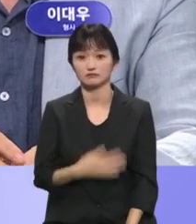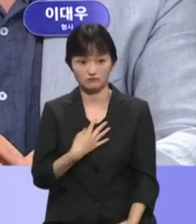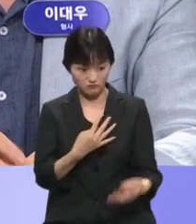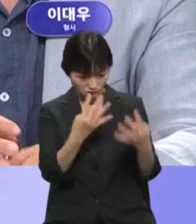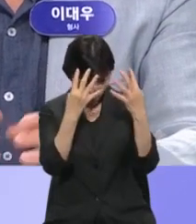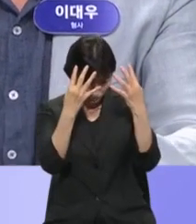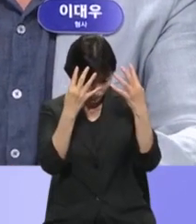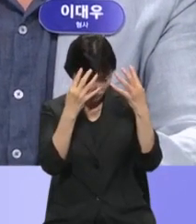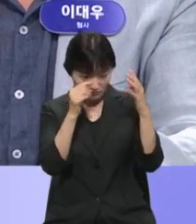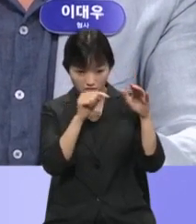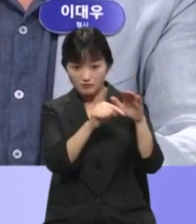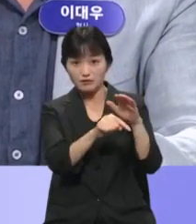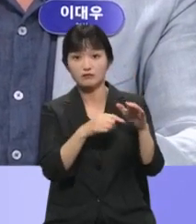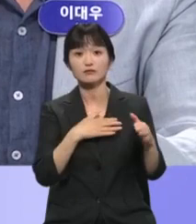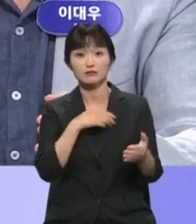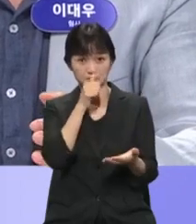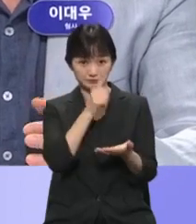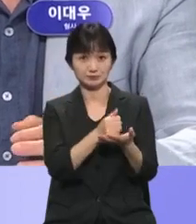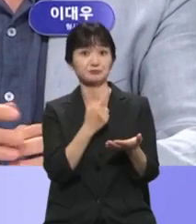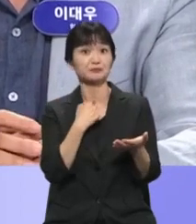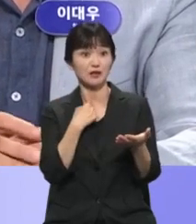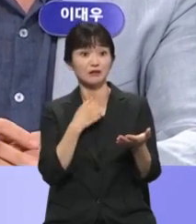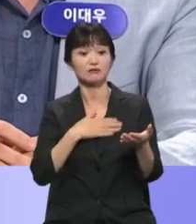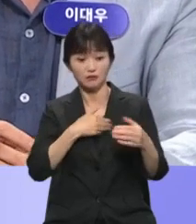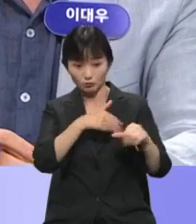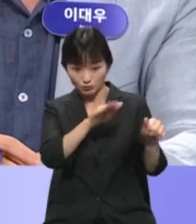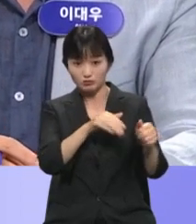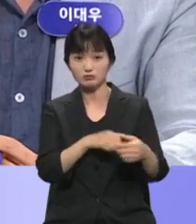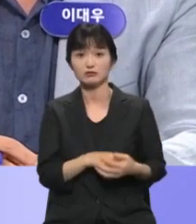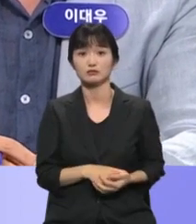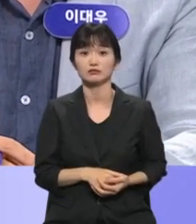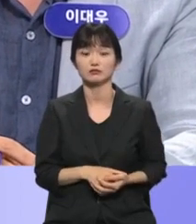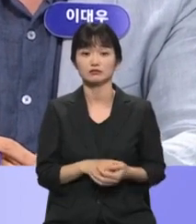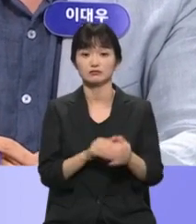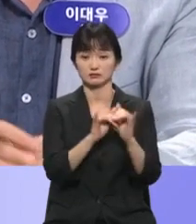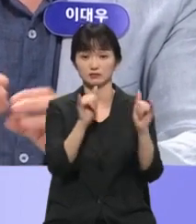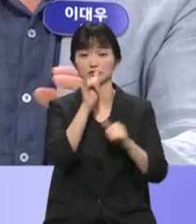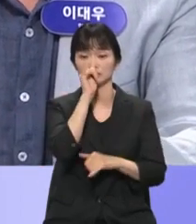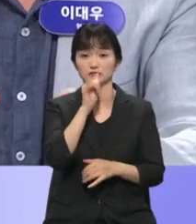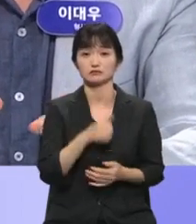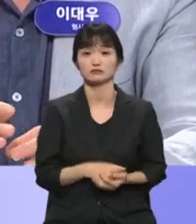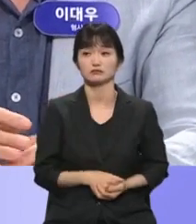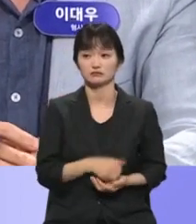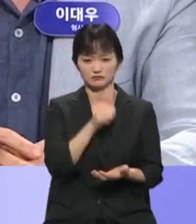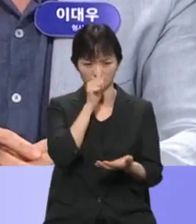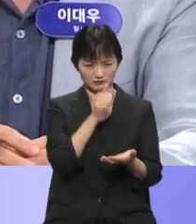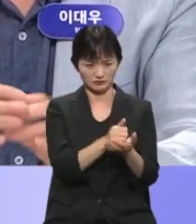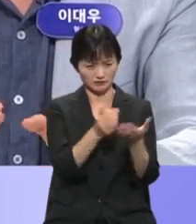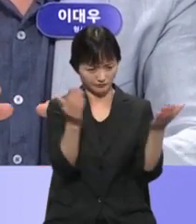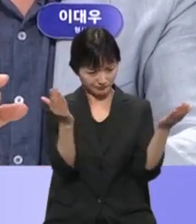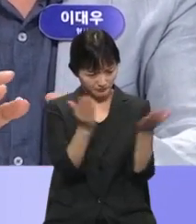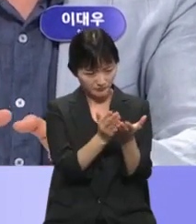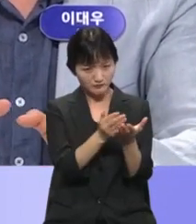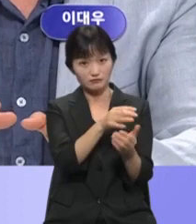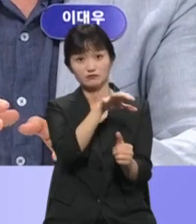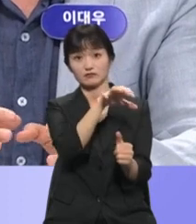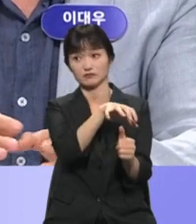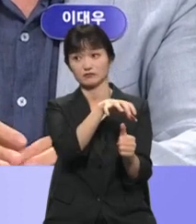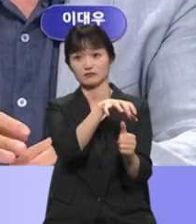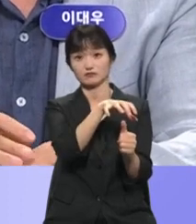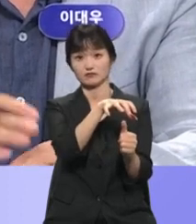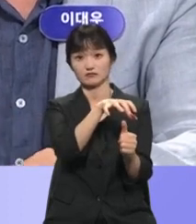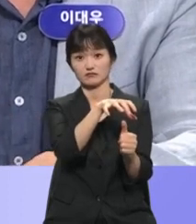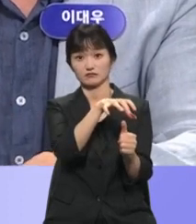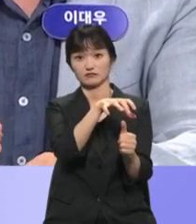감방 가려고 이렇게 뭐 재질로서 그러니까 보내 줘 이렇게 하는 사람들이 있는데요 그 재질에 맞게끔 할 만한